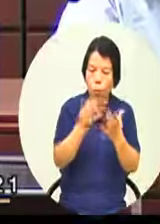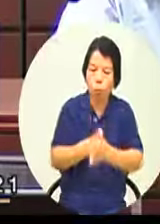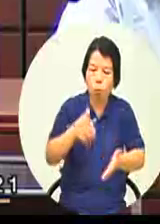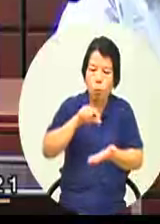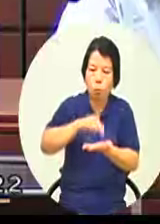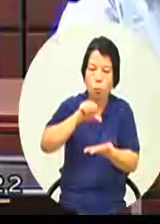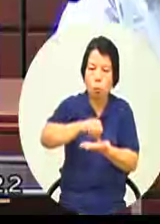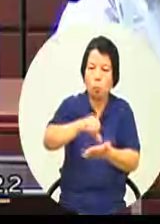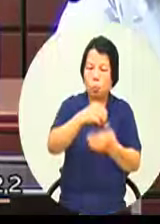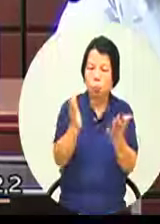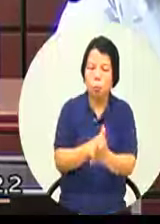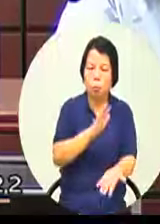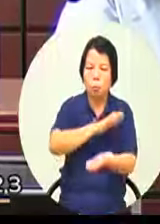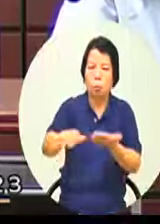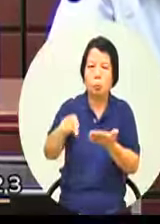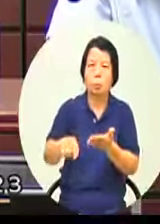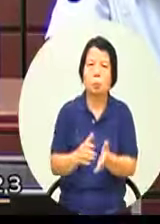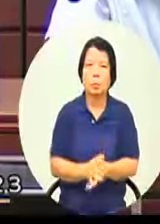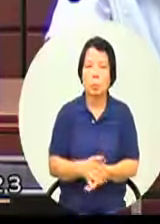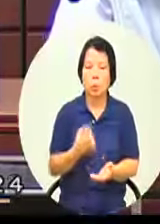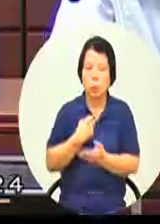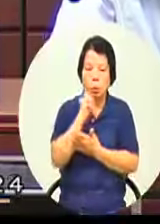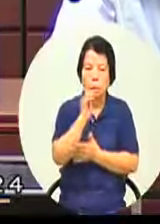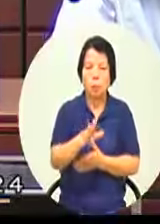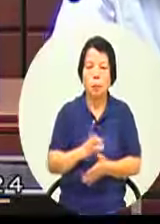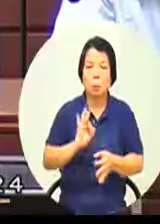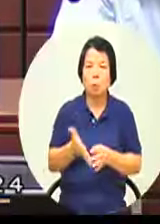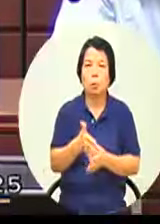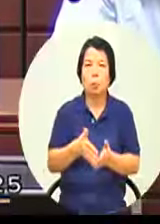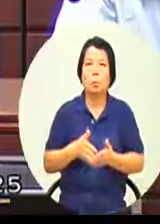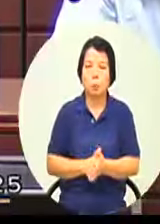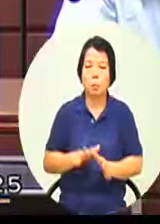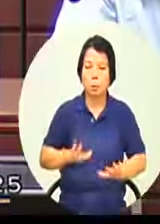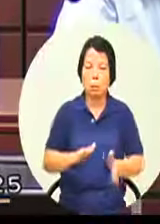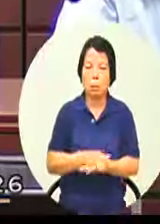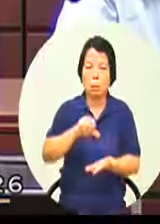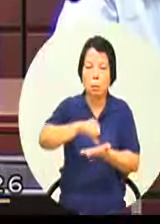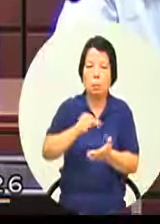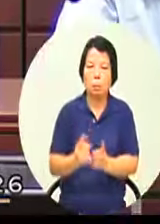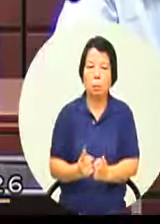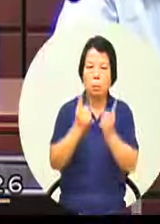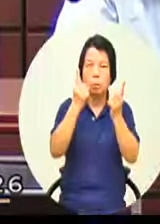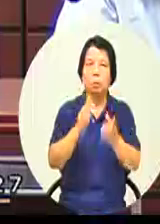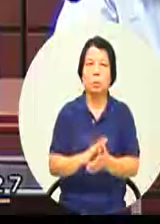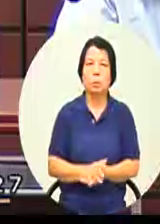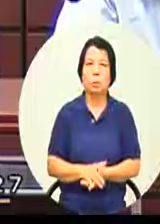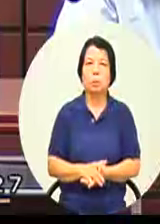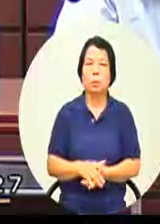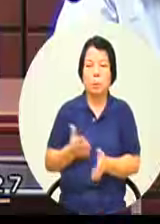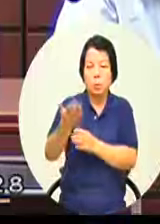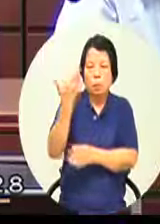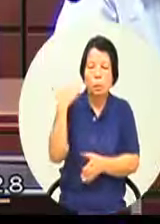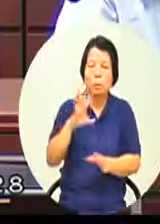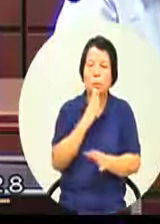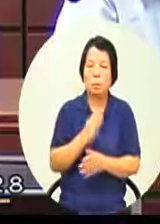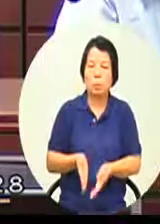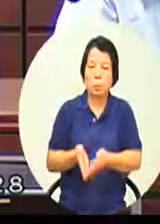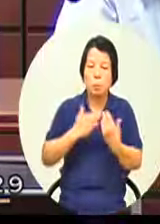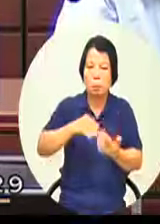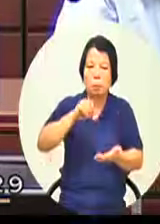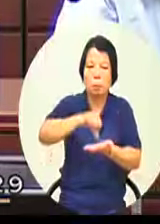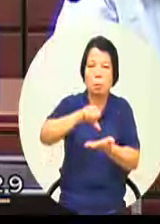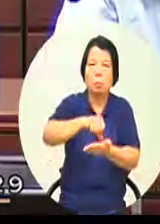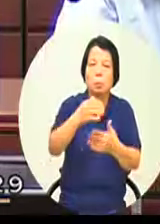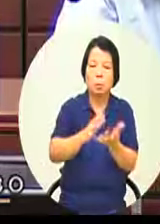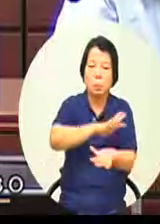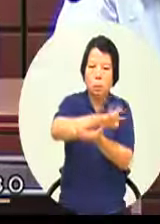啊，所以讲，甲张议员报告，为什么种的菜给安呢？那么现在最早期可以复耕的，就是伫安